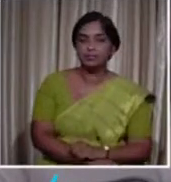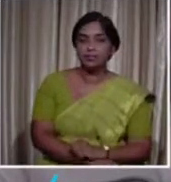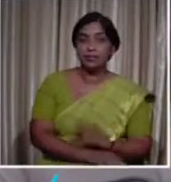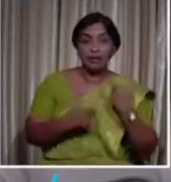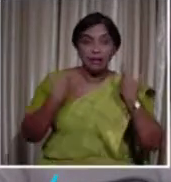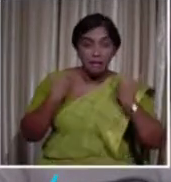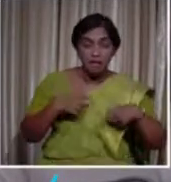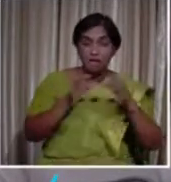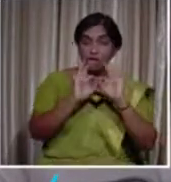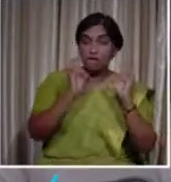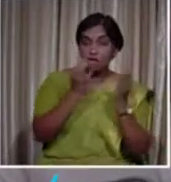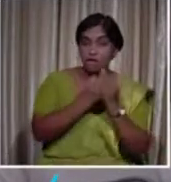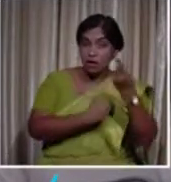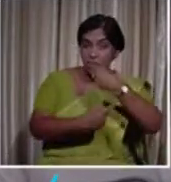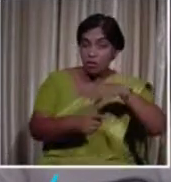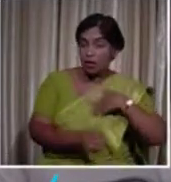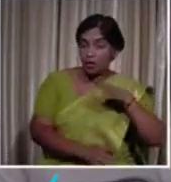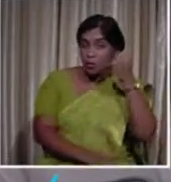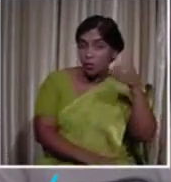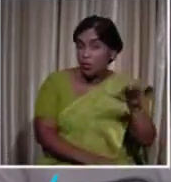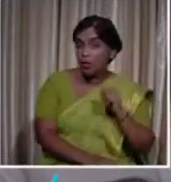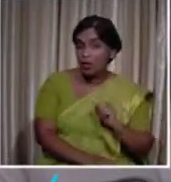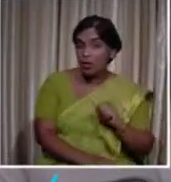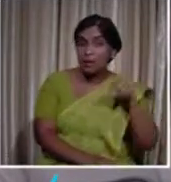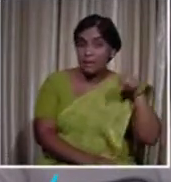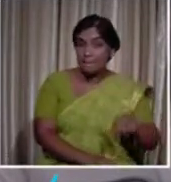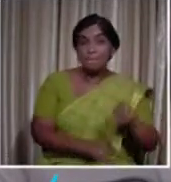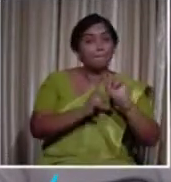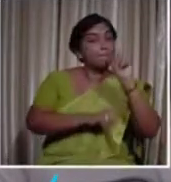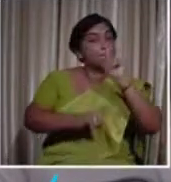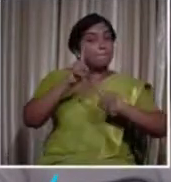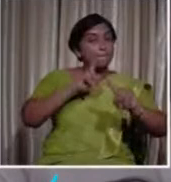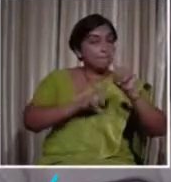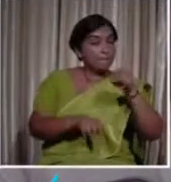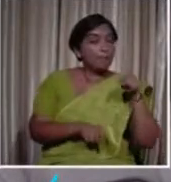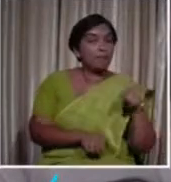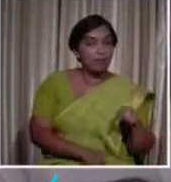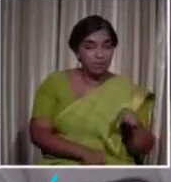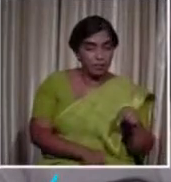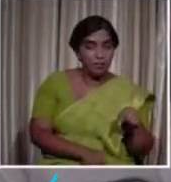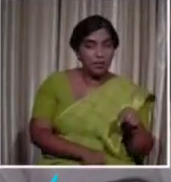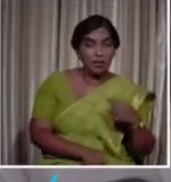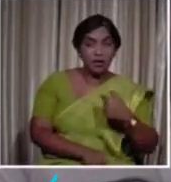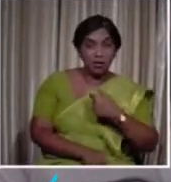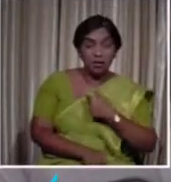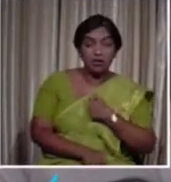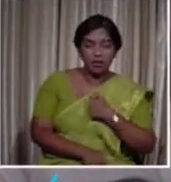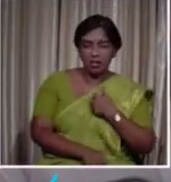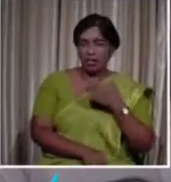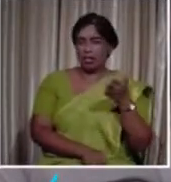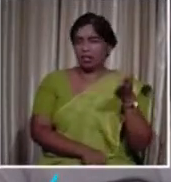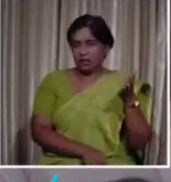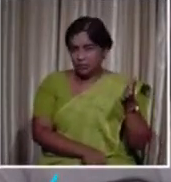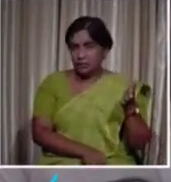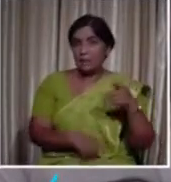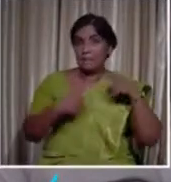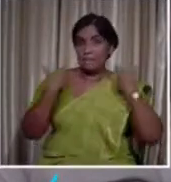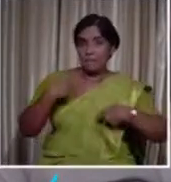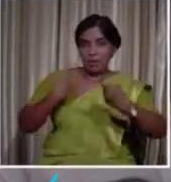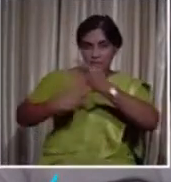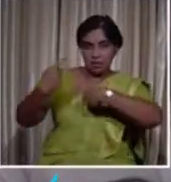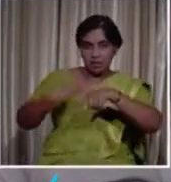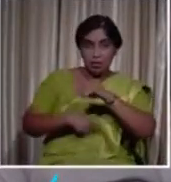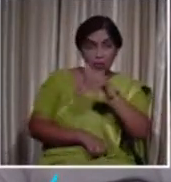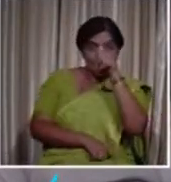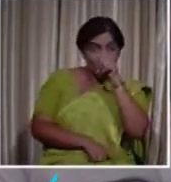රාජපක්ෂ පරම්පරාවට මාව එපා වුණේ මේ පාර්ලිමේන්තුවේ මාව වහකදුරු වුණා රාජපක්ෂලාට ඒ